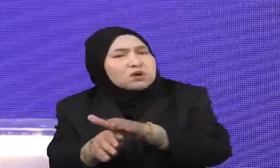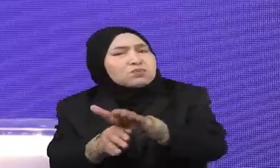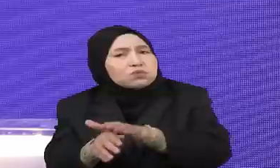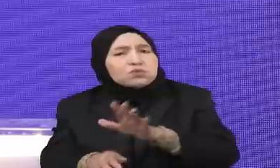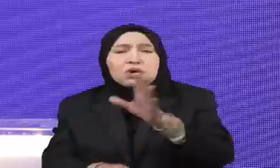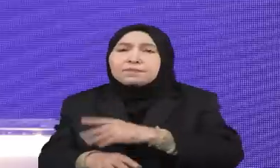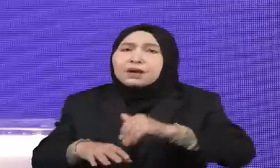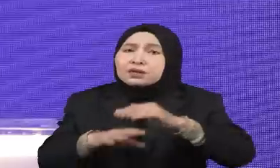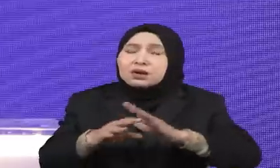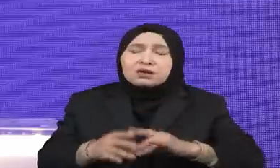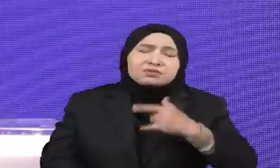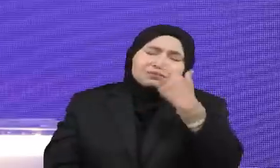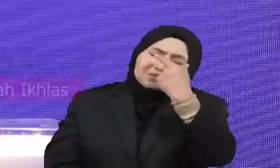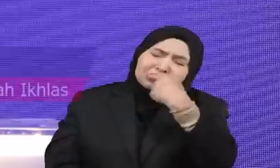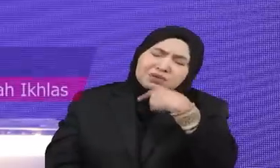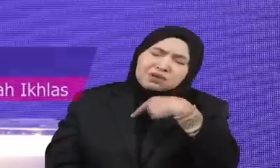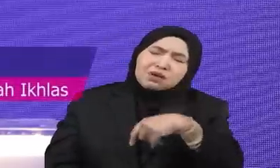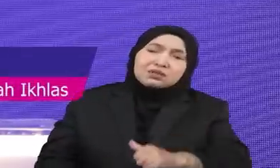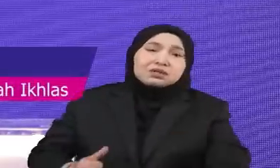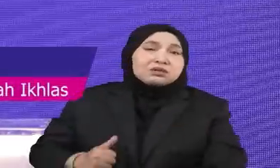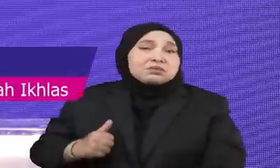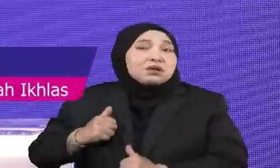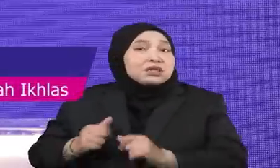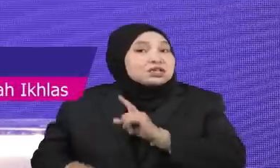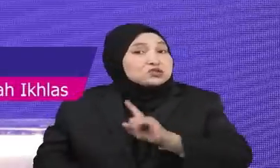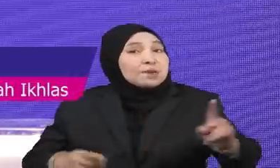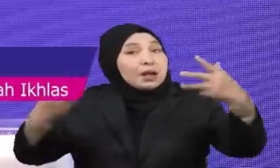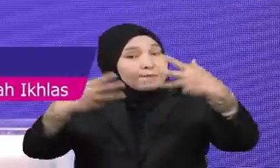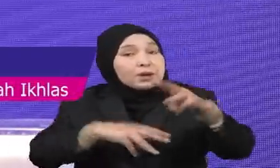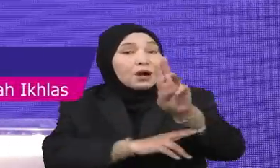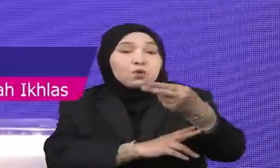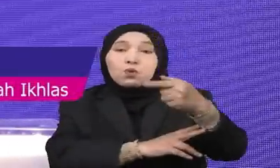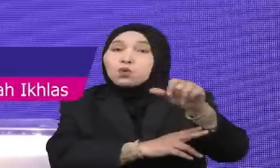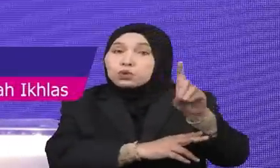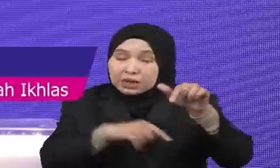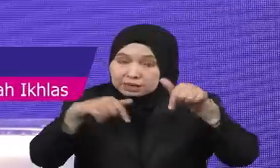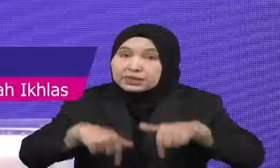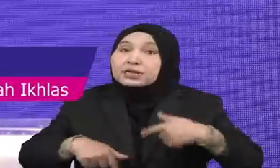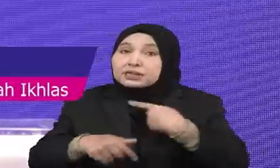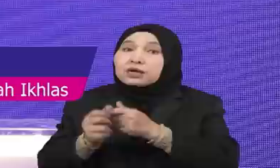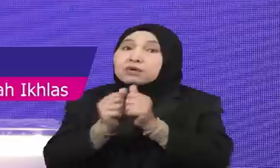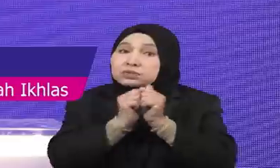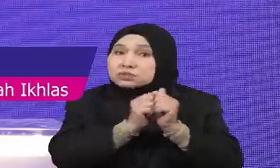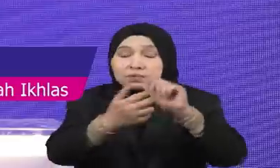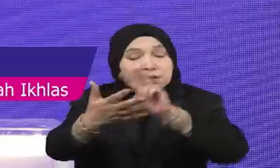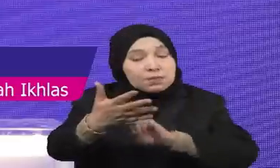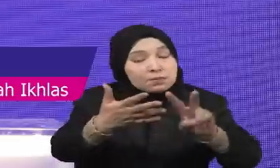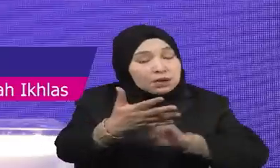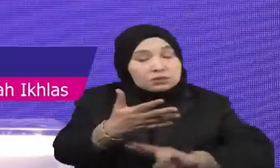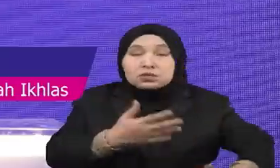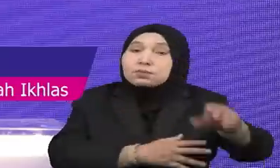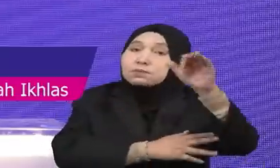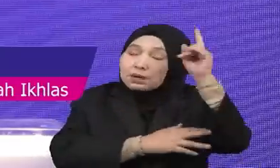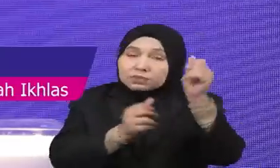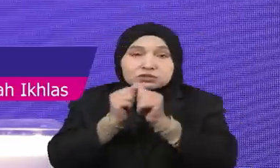kepada kesedihan umat Islam dalam Perang Uhud dan pada hari ini kita akan sama-sama membaca memahami